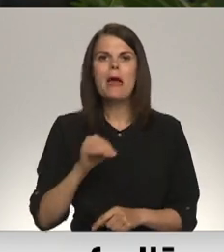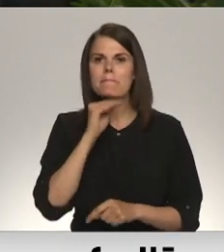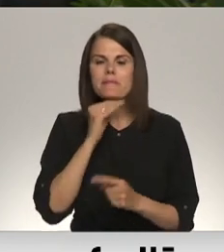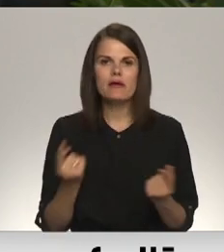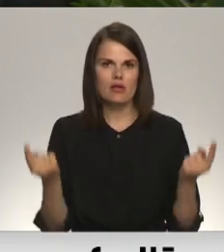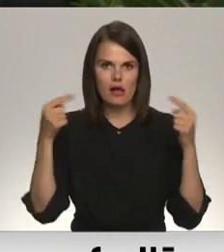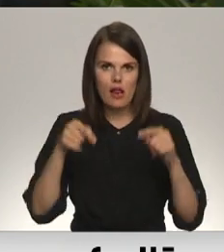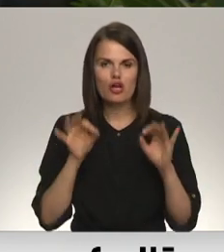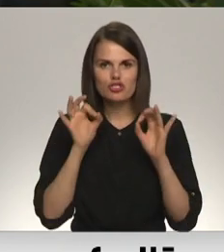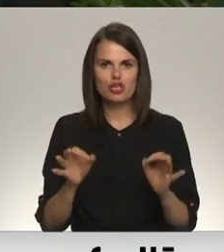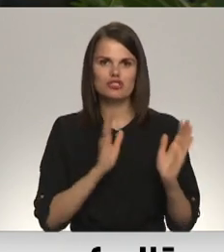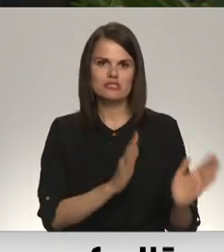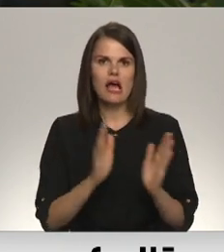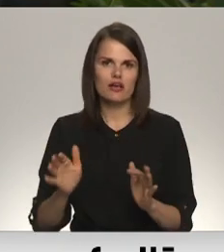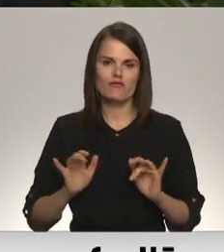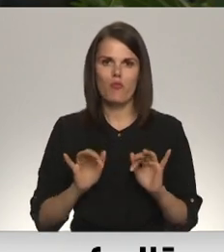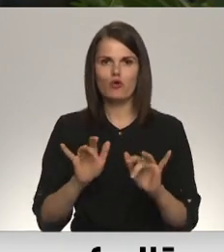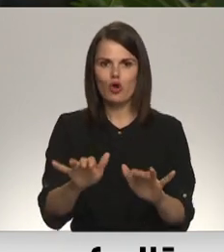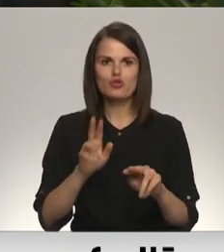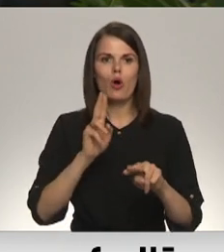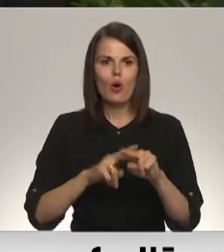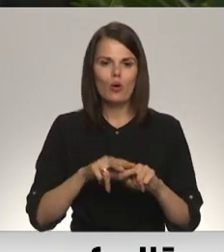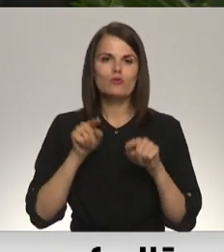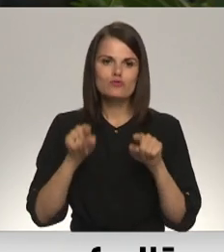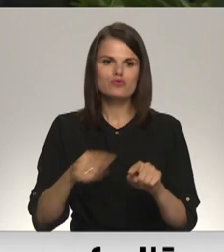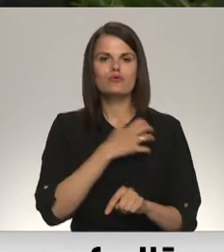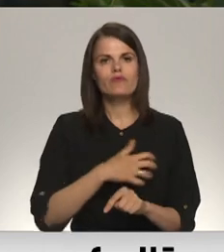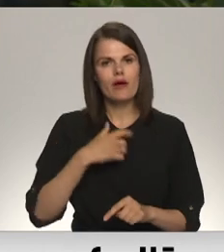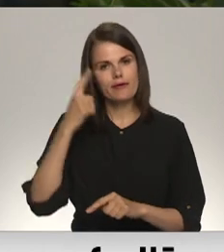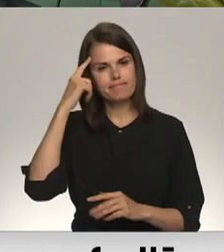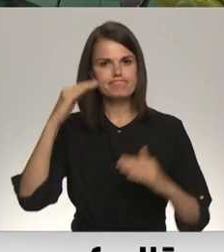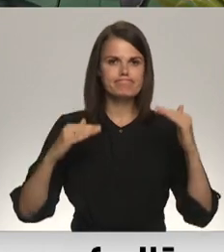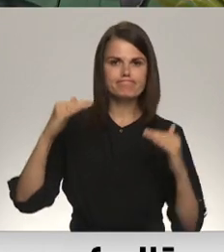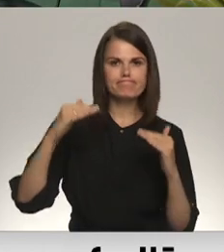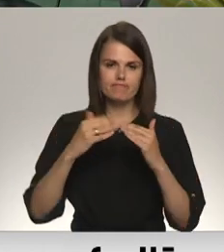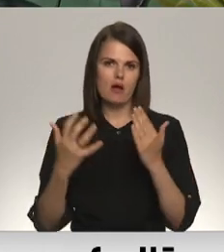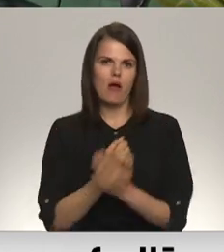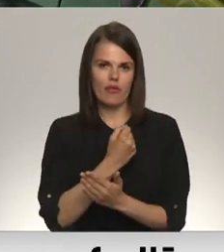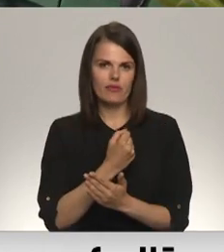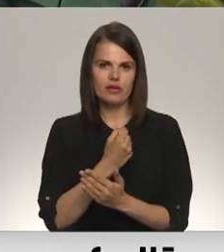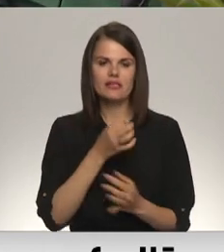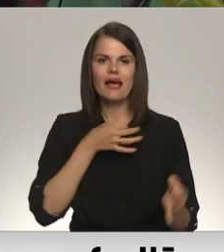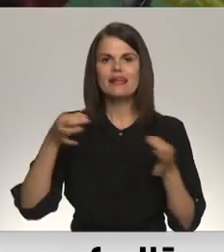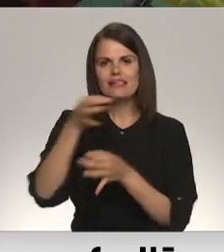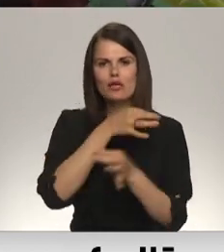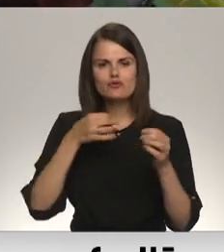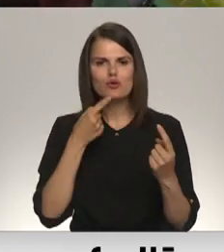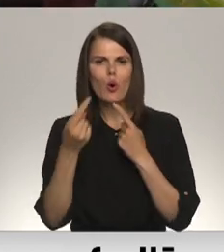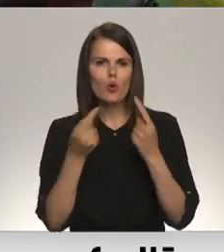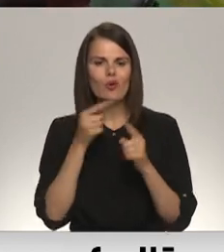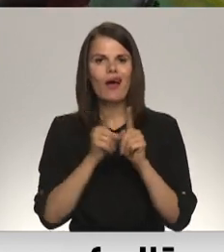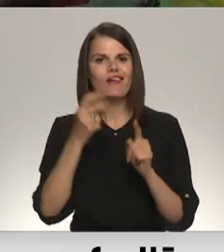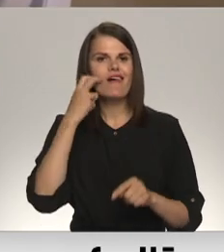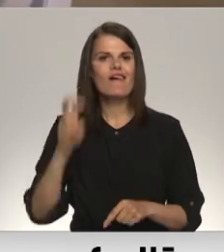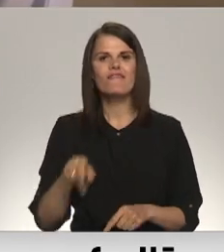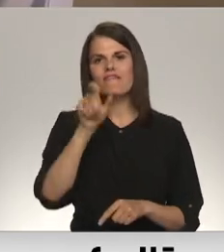laika tieši sagatavošanās procesam. Un te būtu jārod balanss un līdzsvars. Diskusijā arī runāts par vecāku iesaisti